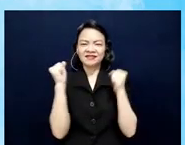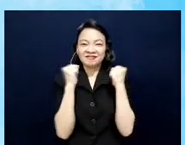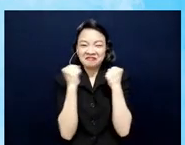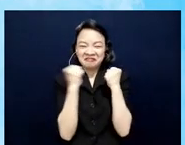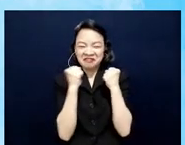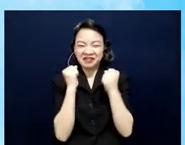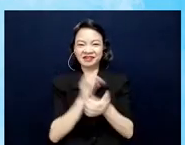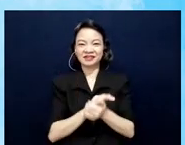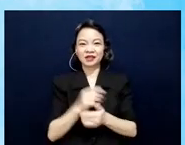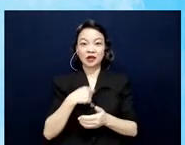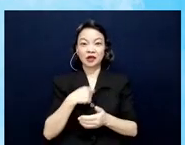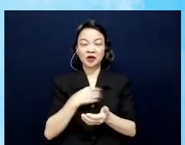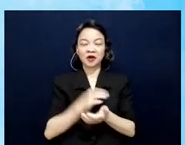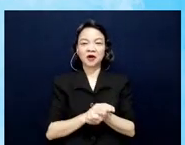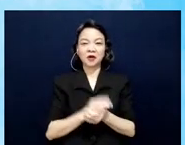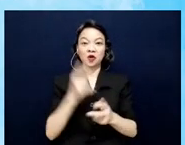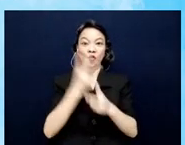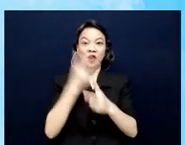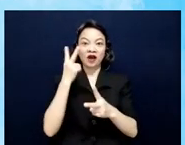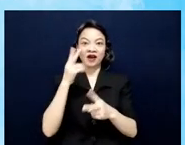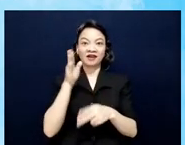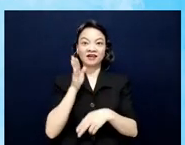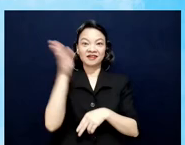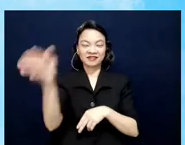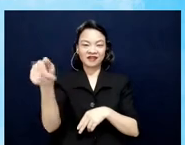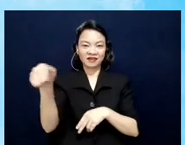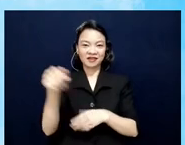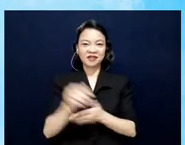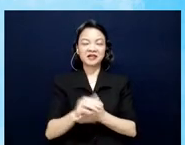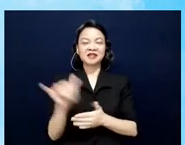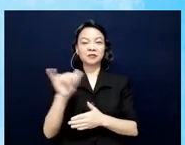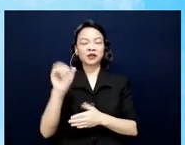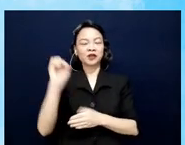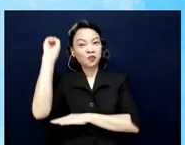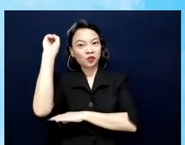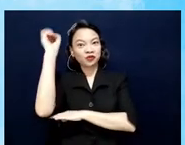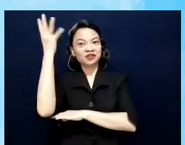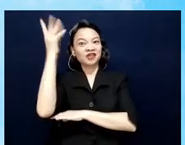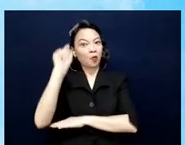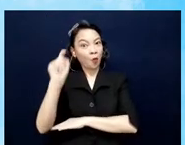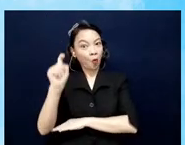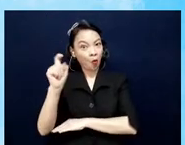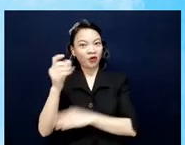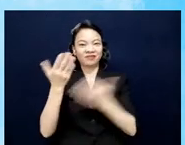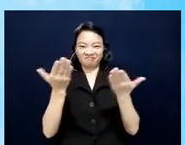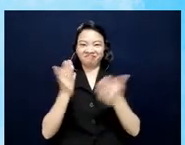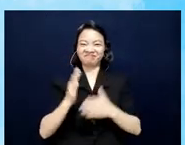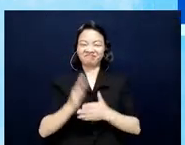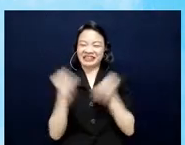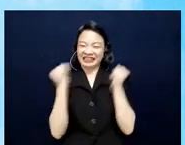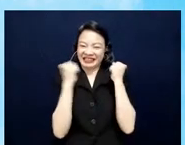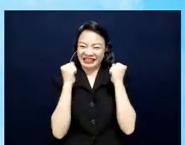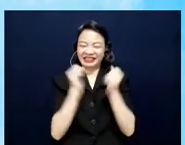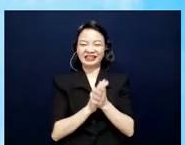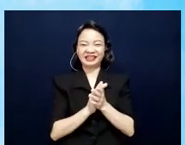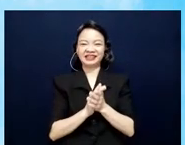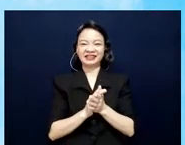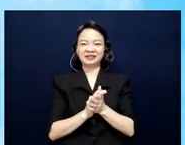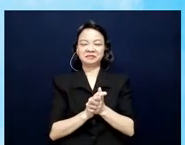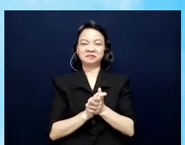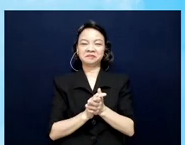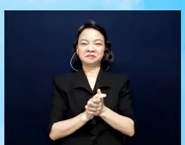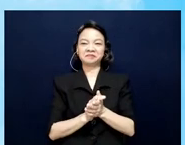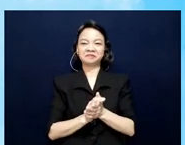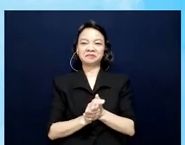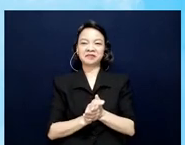ke sana, rasanya enak banget kayak ada di puncak, ya Bu. Mudah-mudahan agendanya lancar. Baiklah sahabat IHP, kita